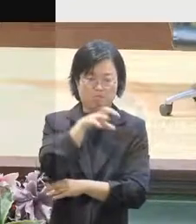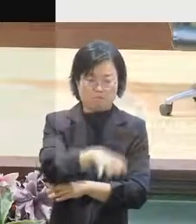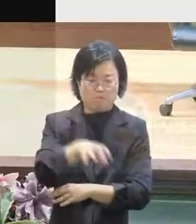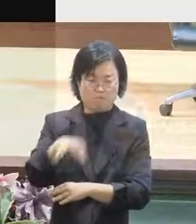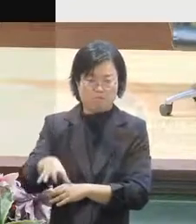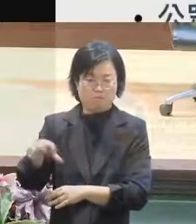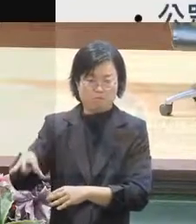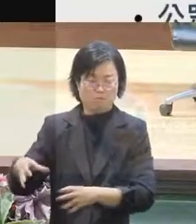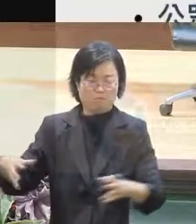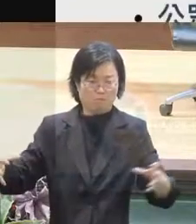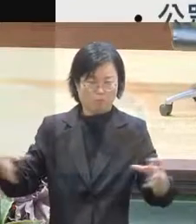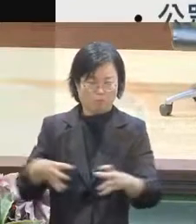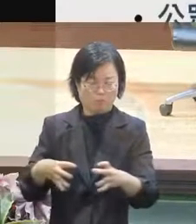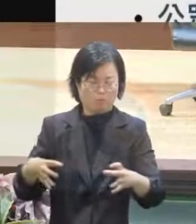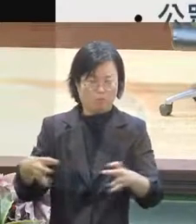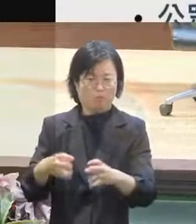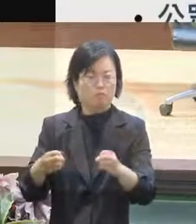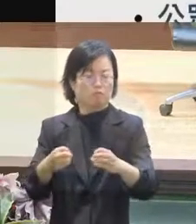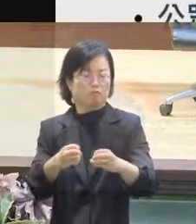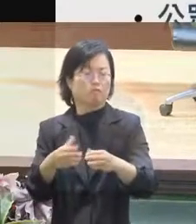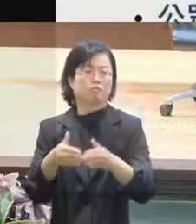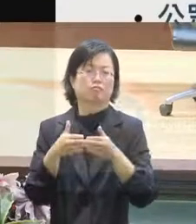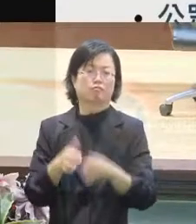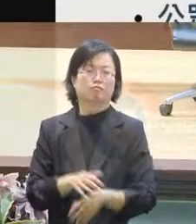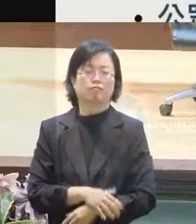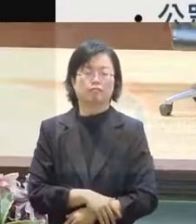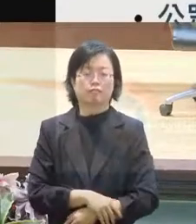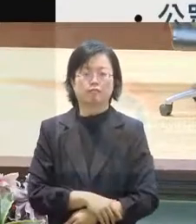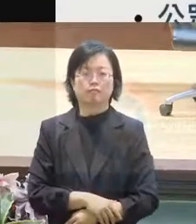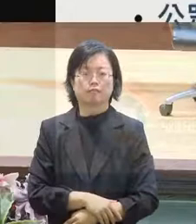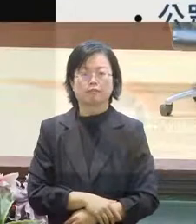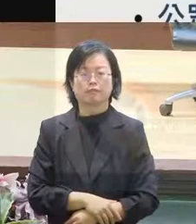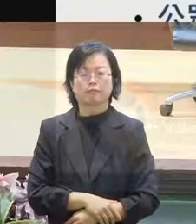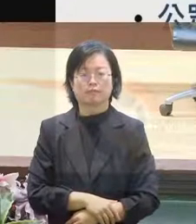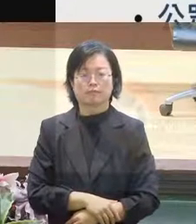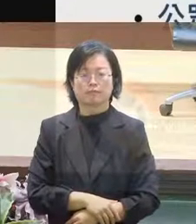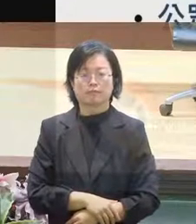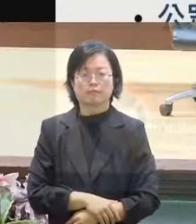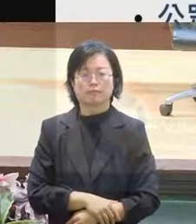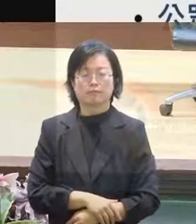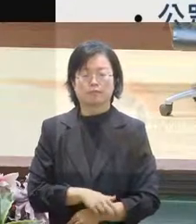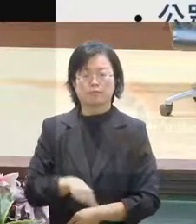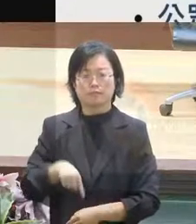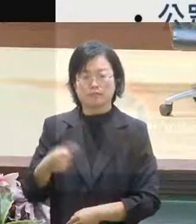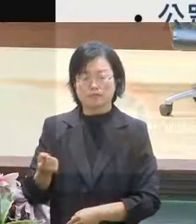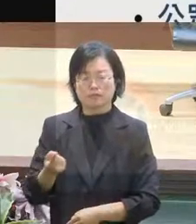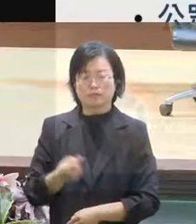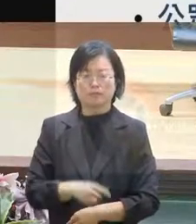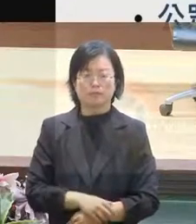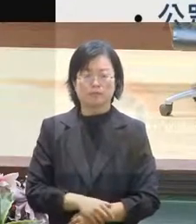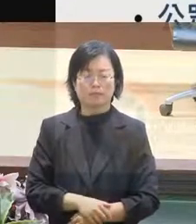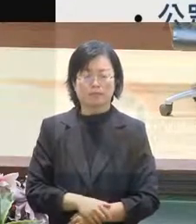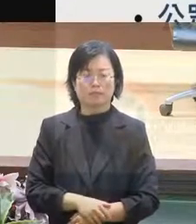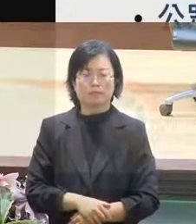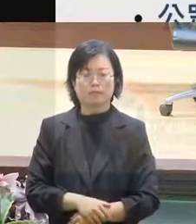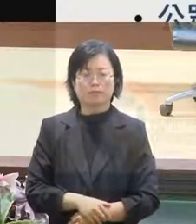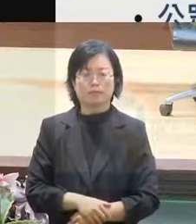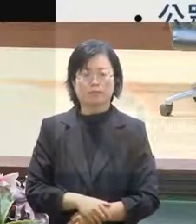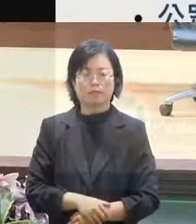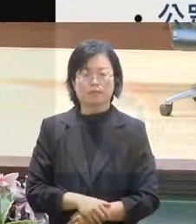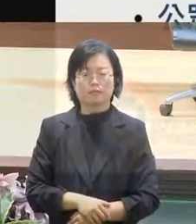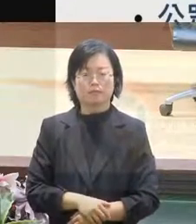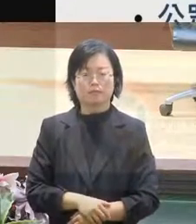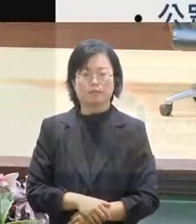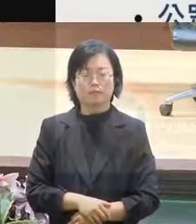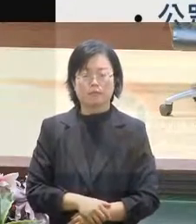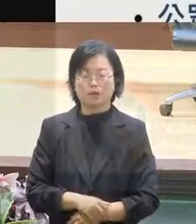资料的一致的程度。那接下来的话呢，我们也希望能够一个对香港的Open Data 的状